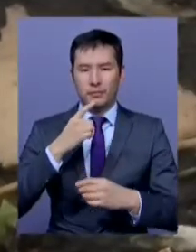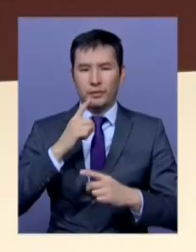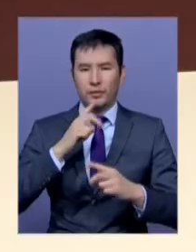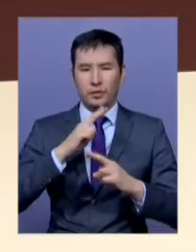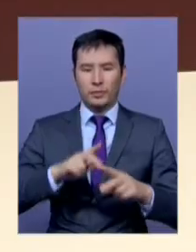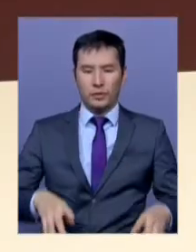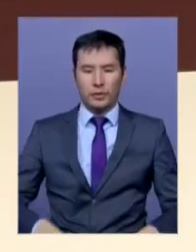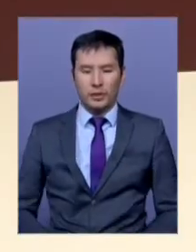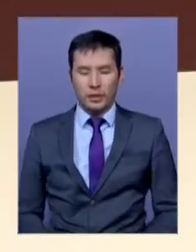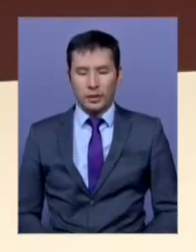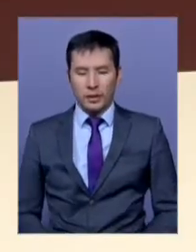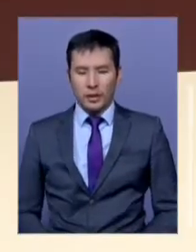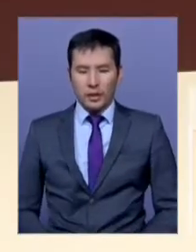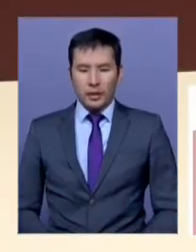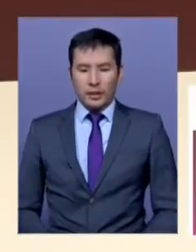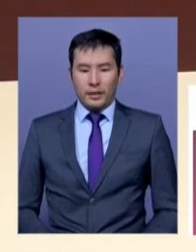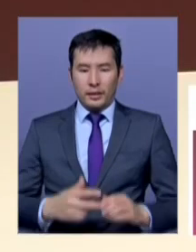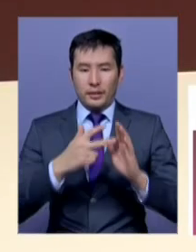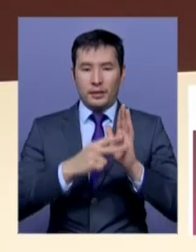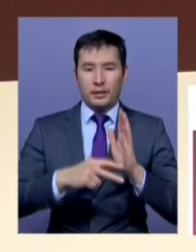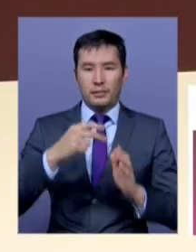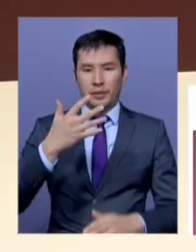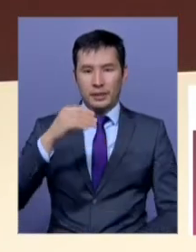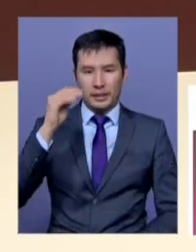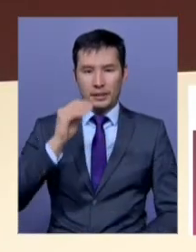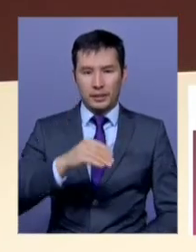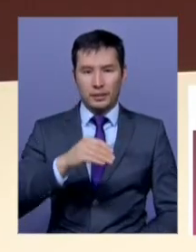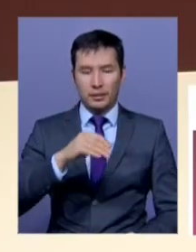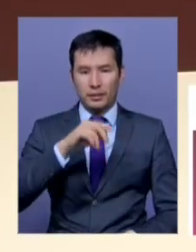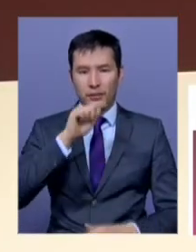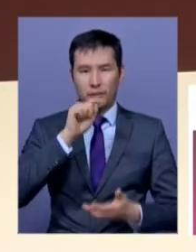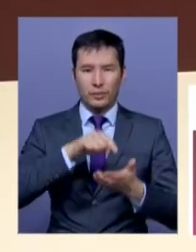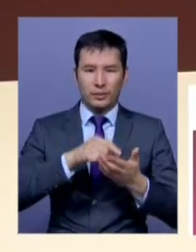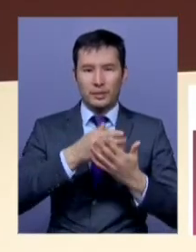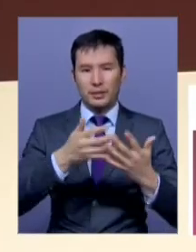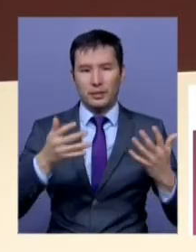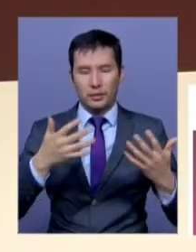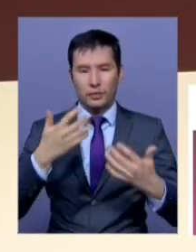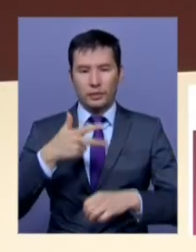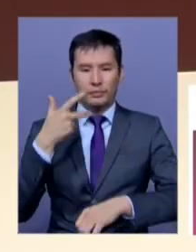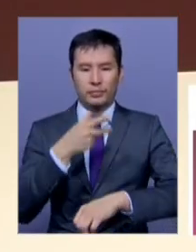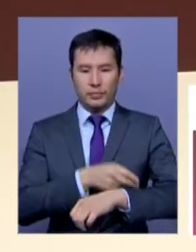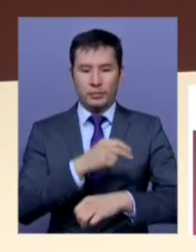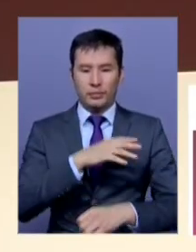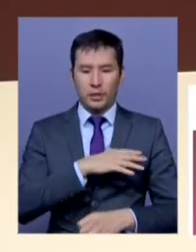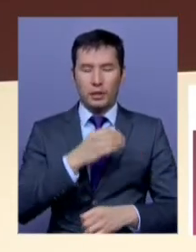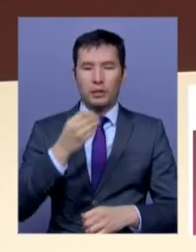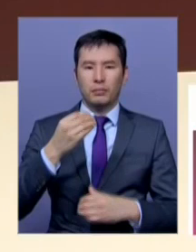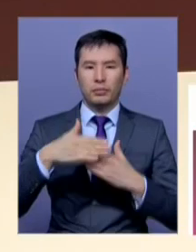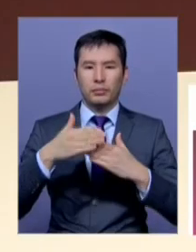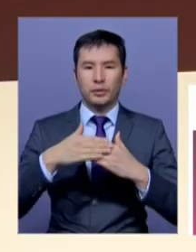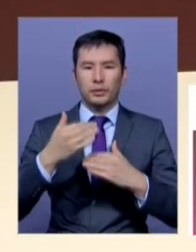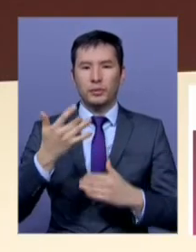етпейді. 85 мыңнан астам құс вакциналанды. Жалпы осы жұмыстарға